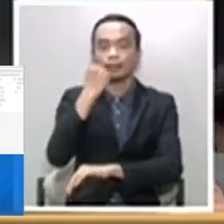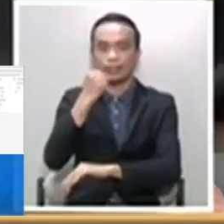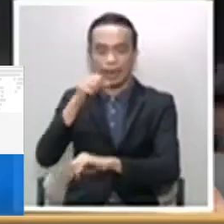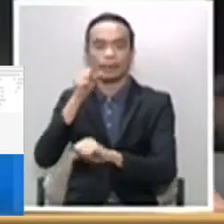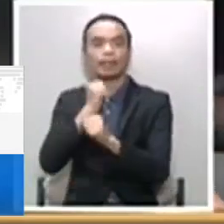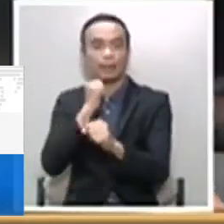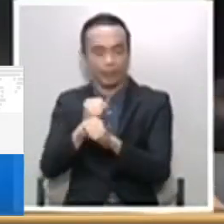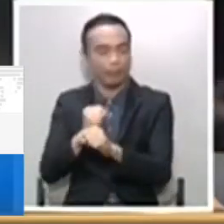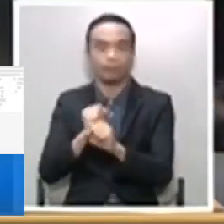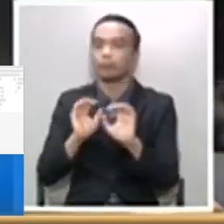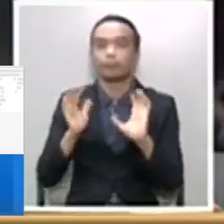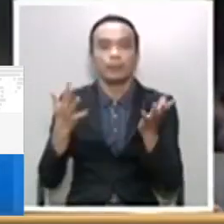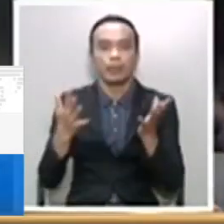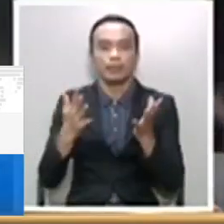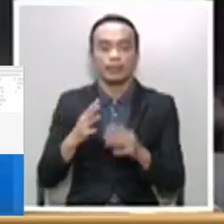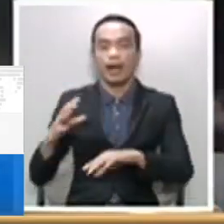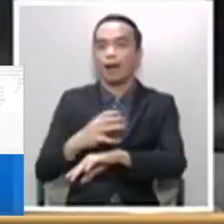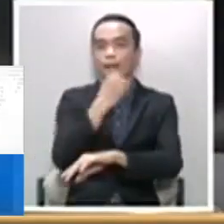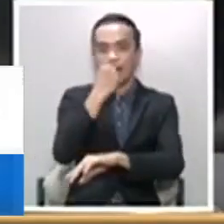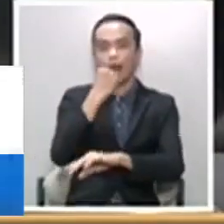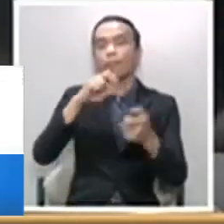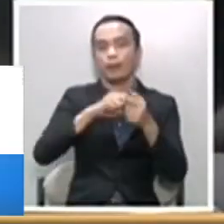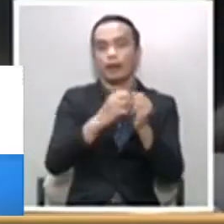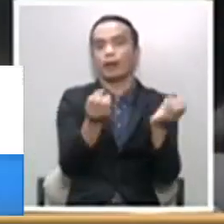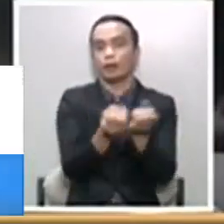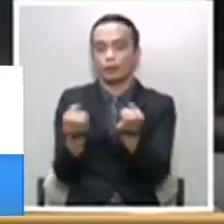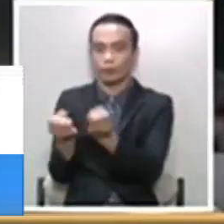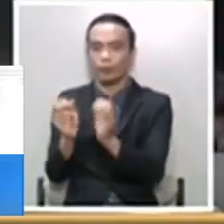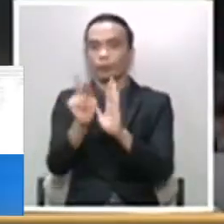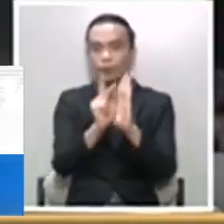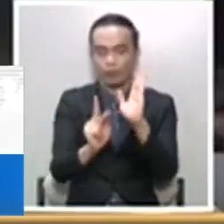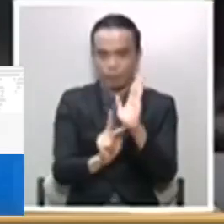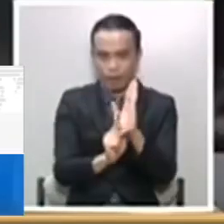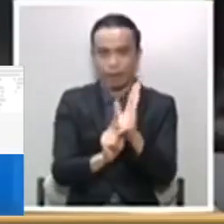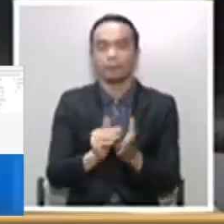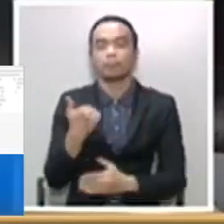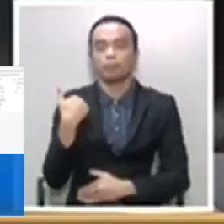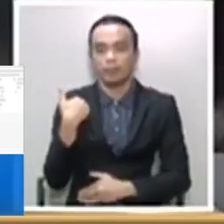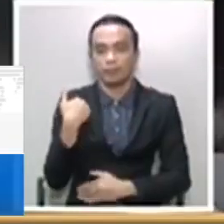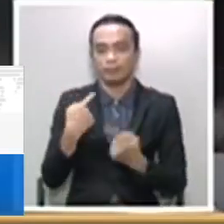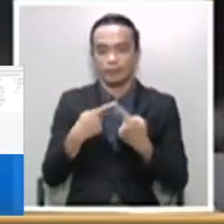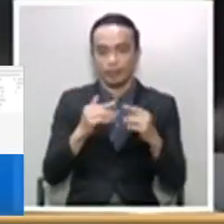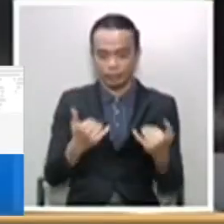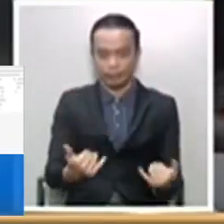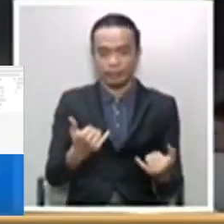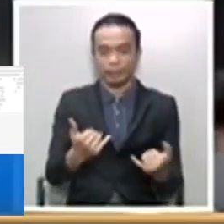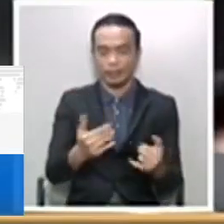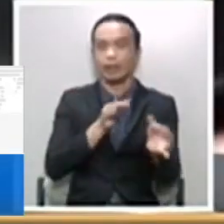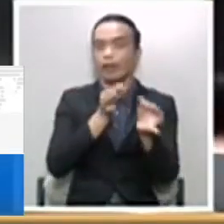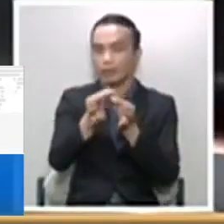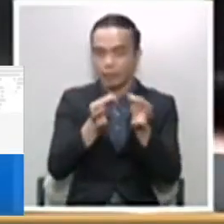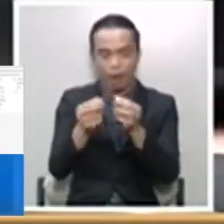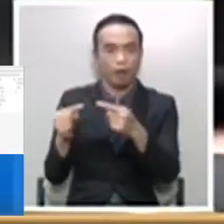จนั้นผมได้กล่าวไปแล้วว่ามีปัญหาทางกฎหมายแต่สิ่งที่ผมอยากจะกล่าวต่อก็คือว่าการถวายสัตย์ปฏิญ